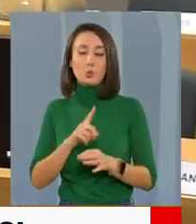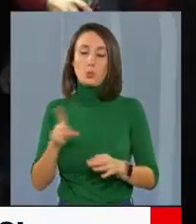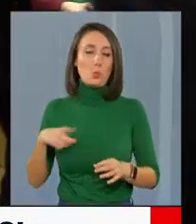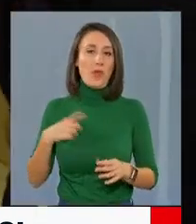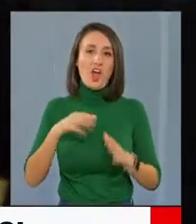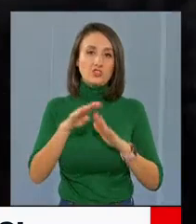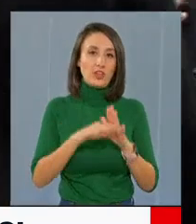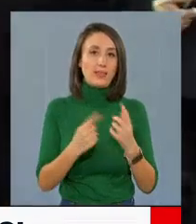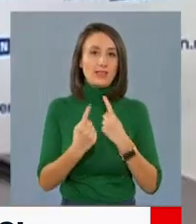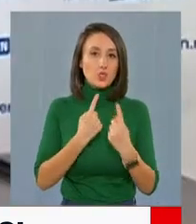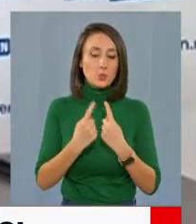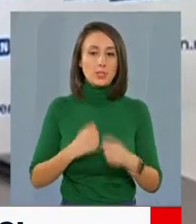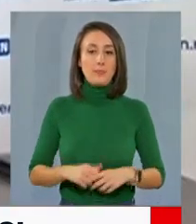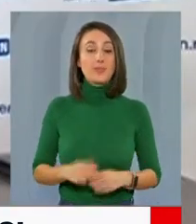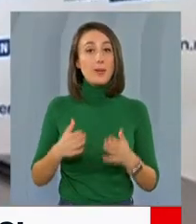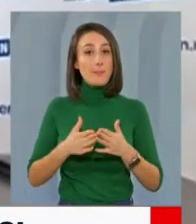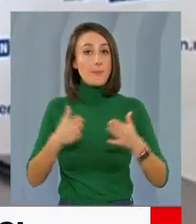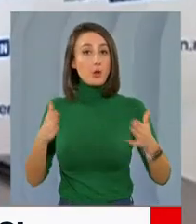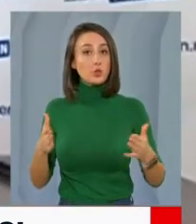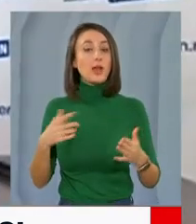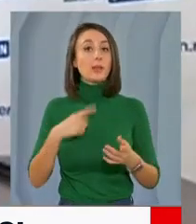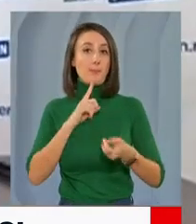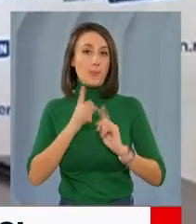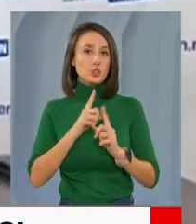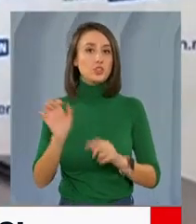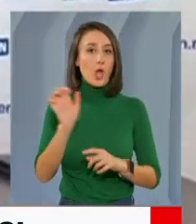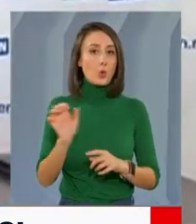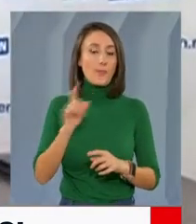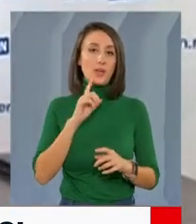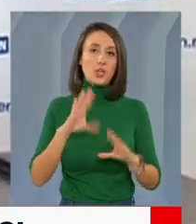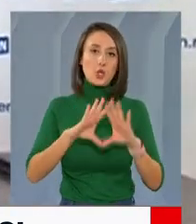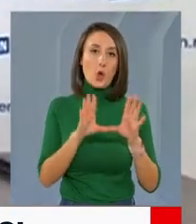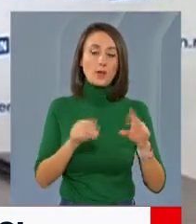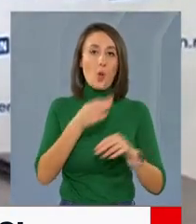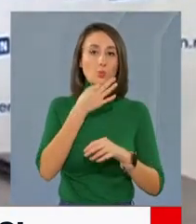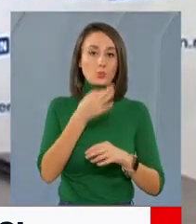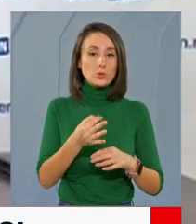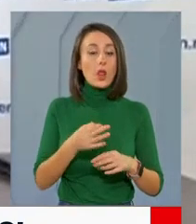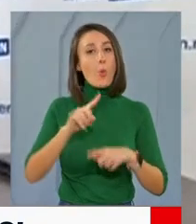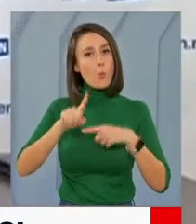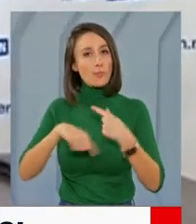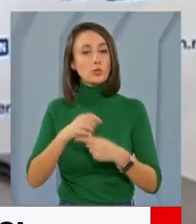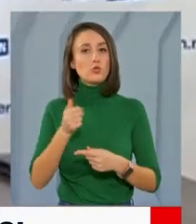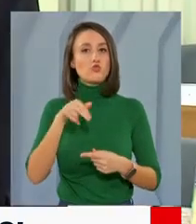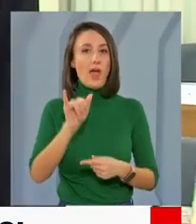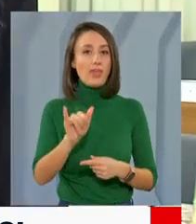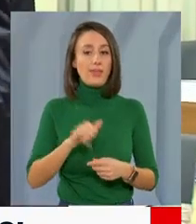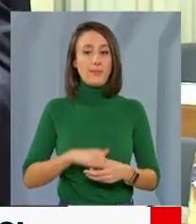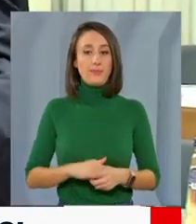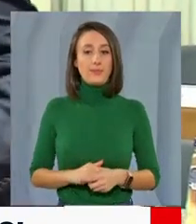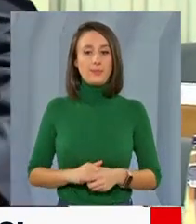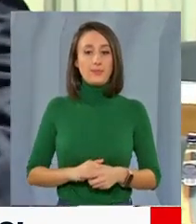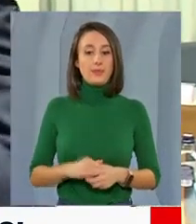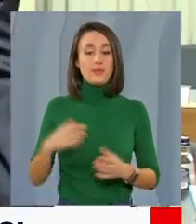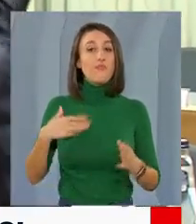afla pe agenda de discuție. Majoritatea politicienilor europeni și români au spus că la următorul Jai